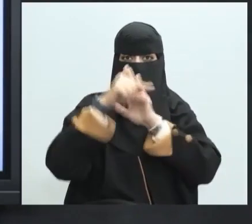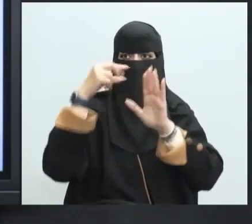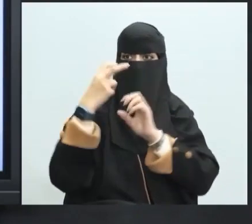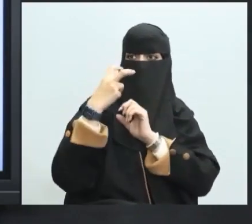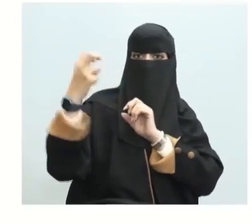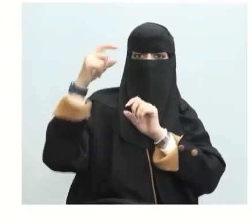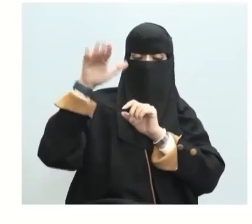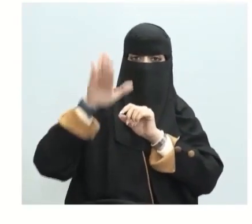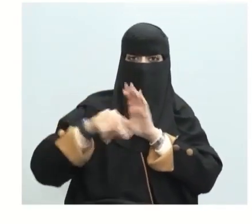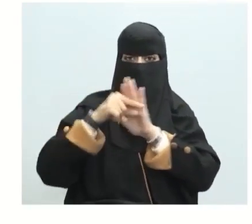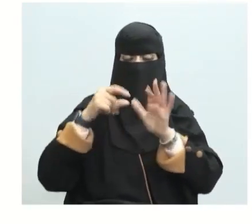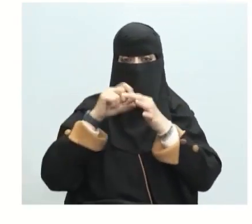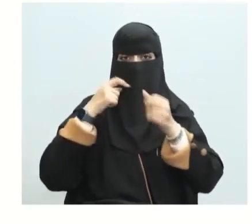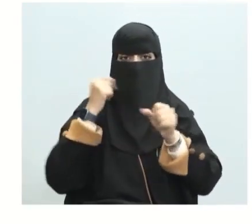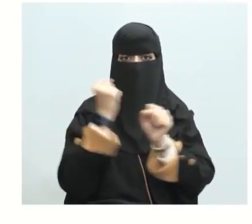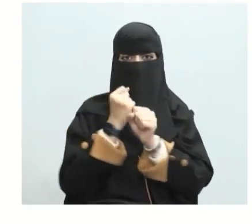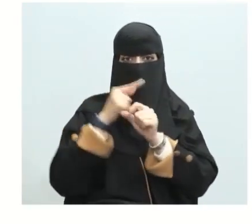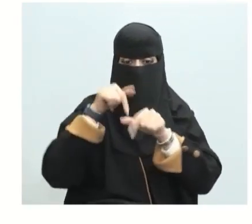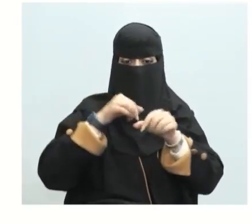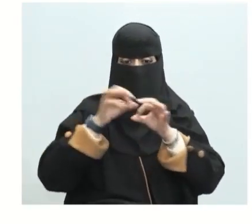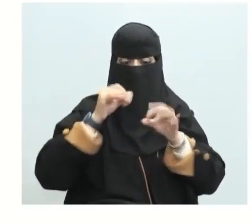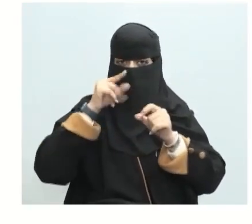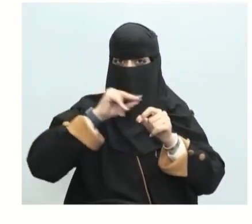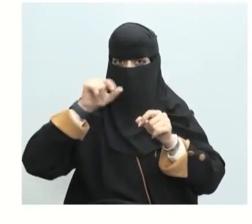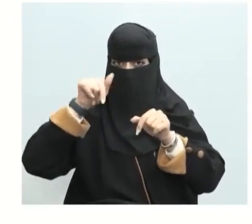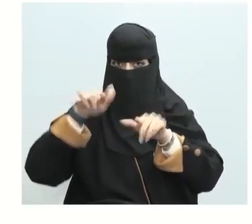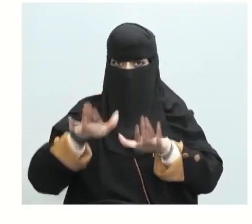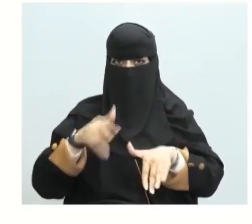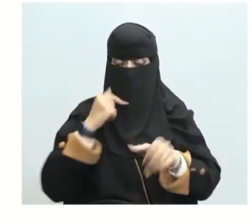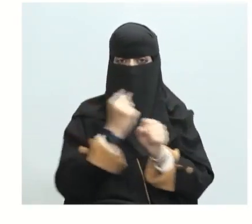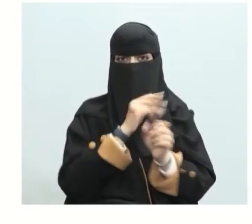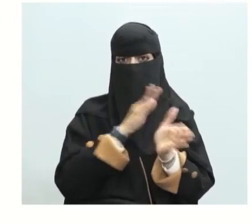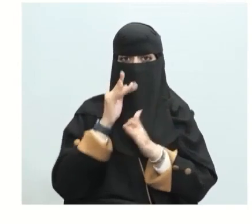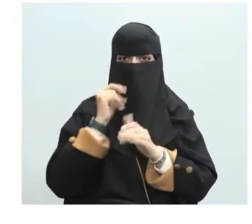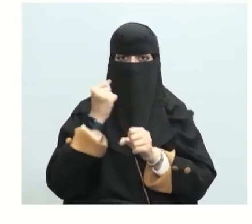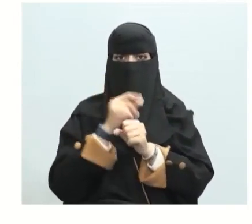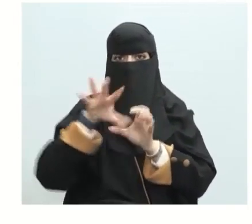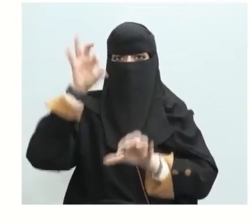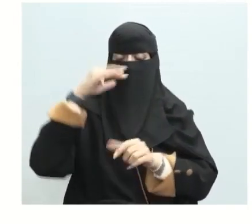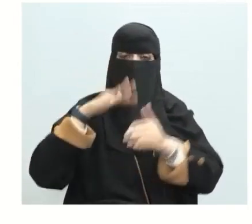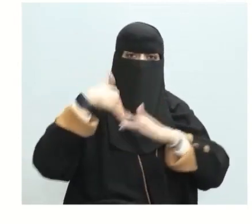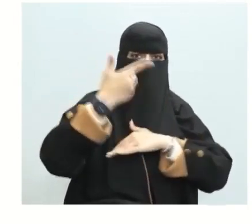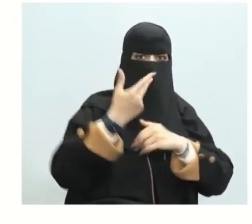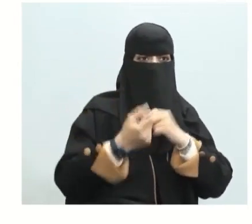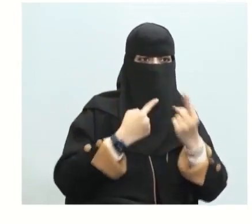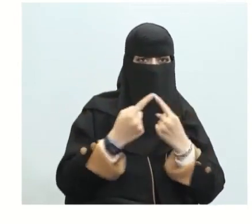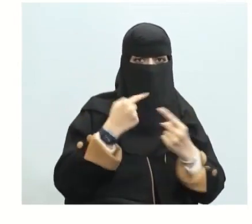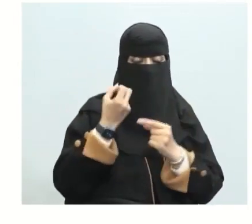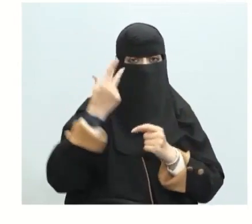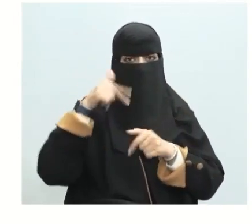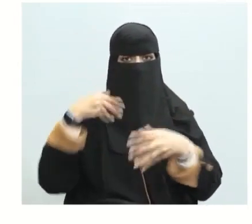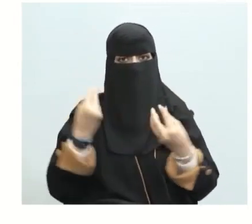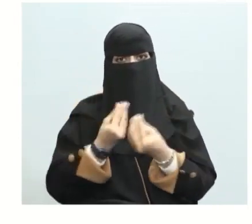لموضوعك اعمل على مخطط كالاتي طبق على موضوع من اختيارك ثم ناقش افكارك مع